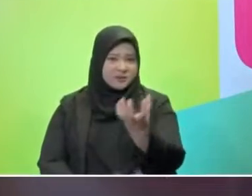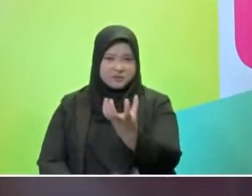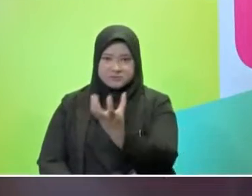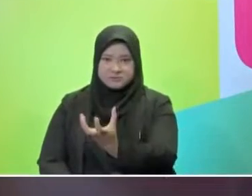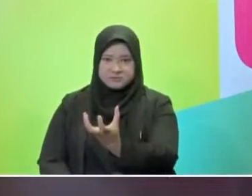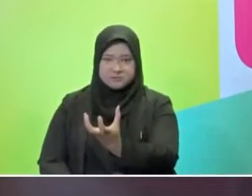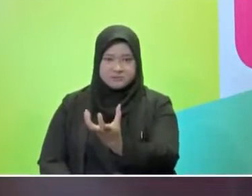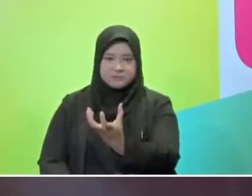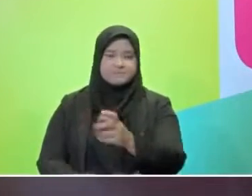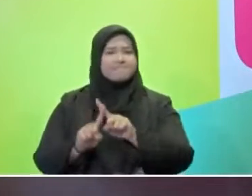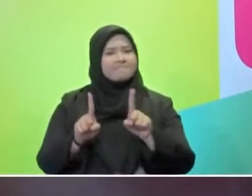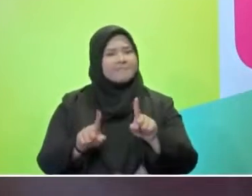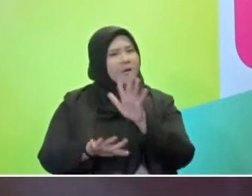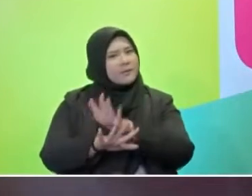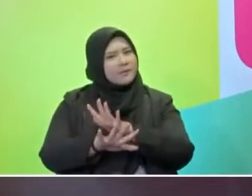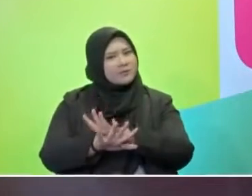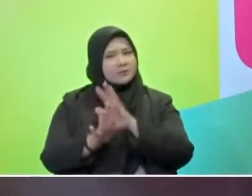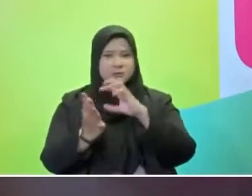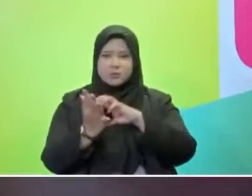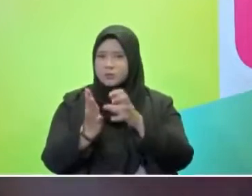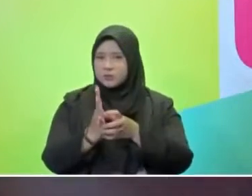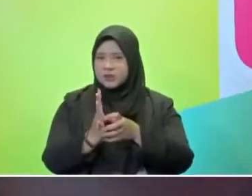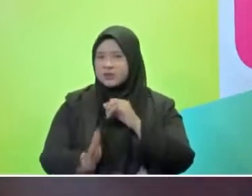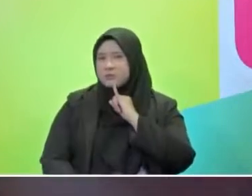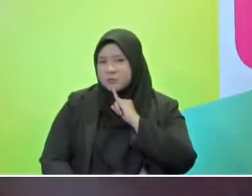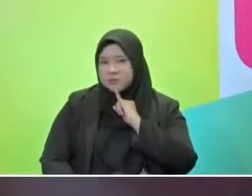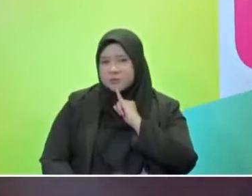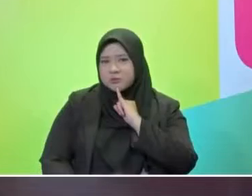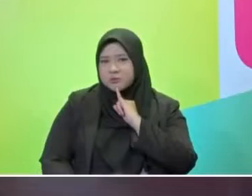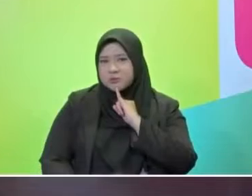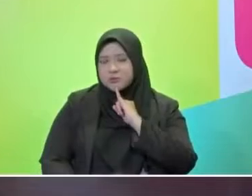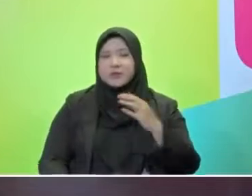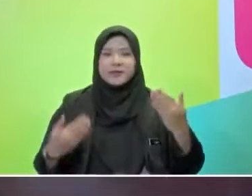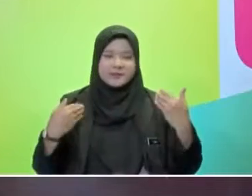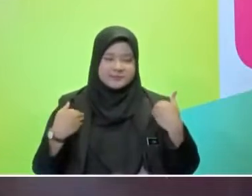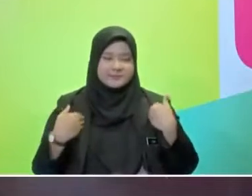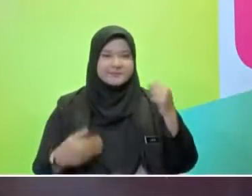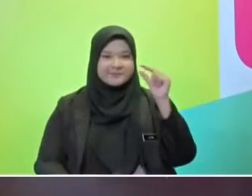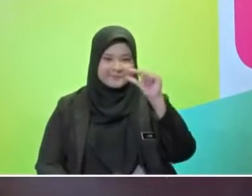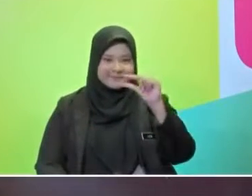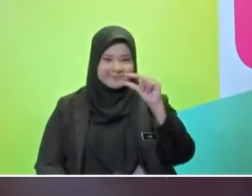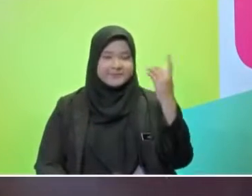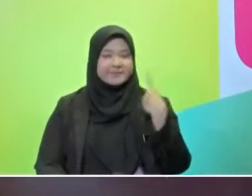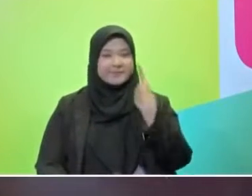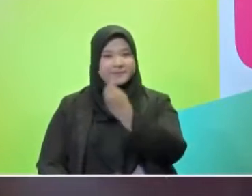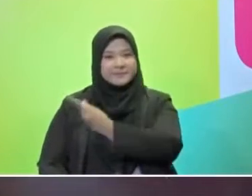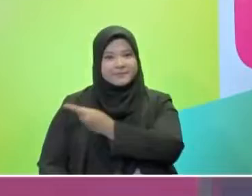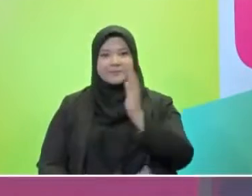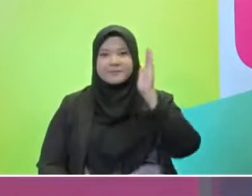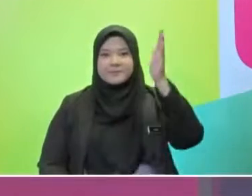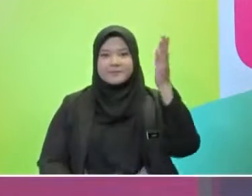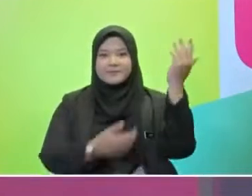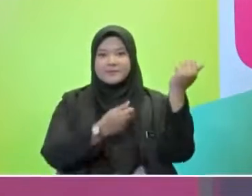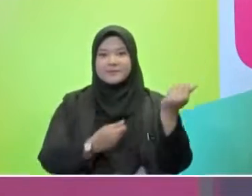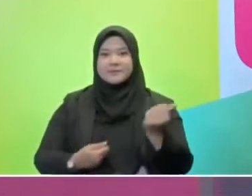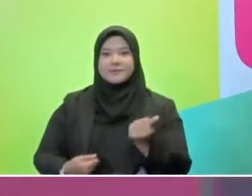ibu? Ah, banyaklah. Kita kan nak raya. Wah, tak sabarnya. Nanti nak jemput semua kawan-kawan lah datang. Ah, boleh. Sebab itulah